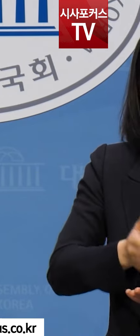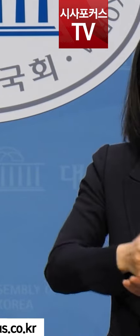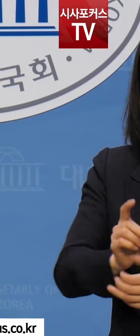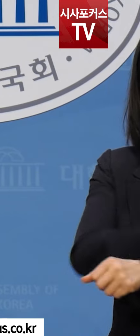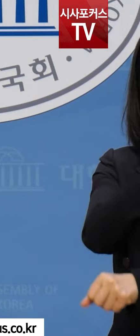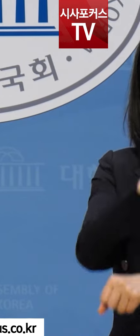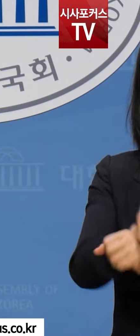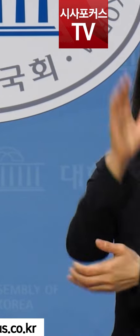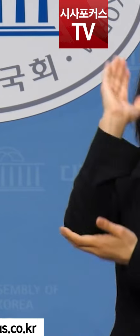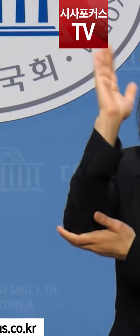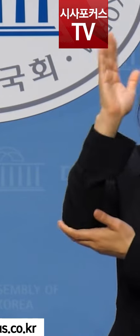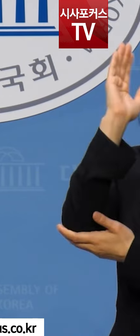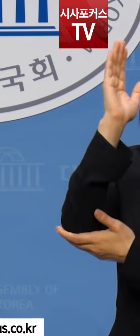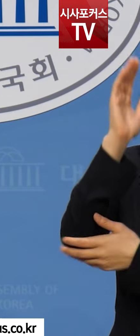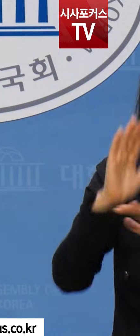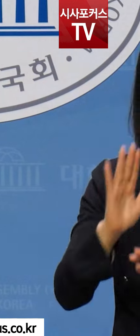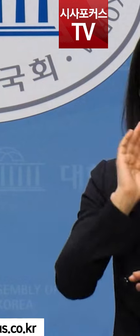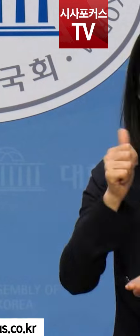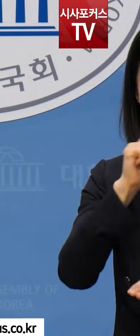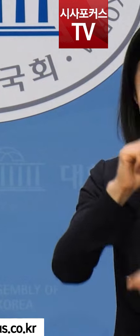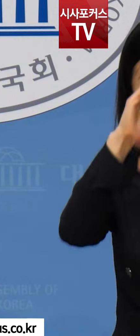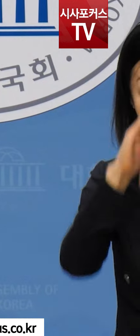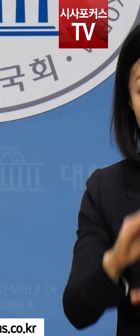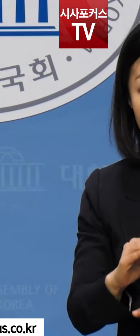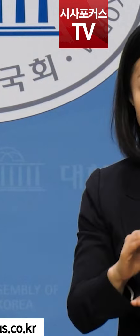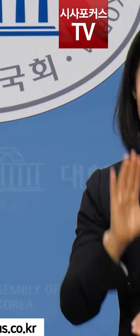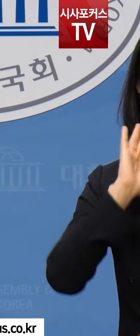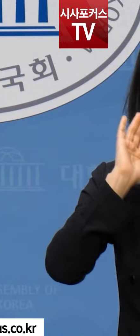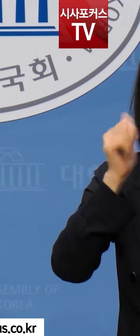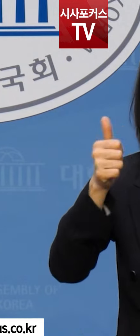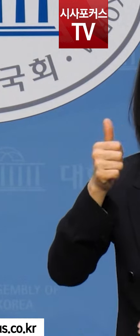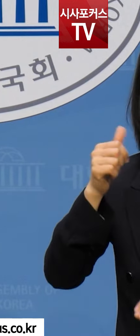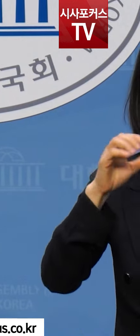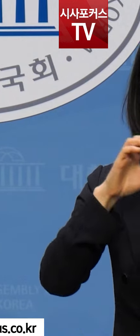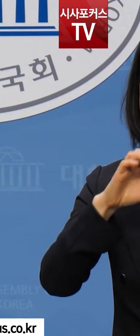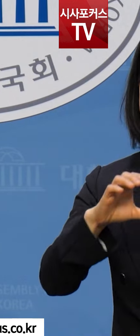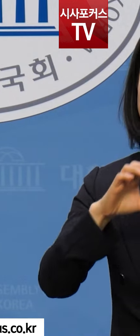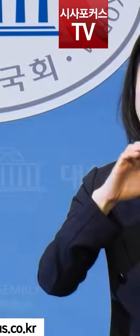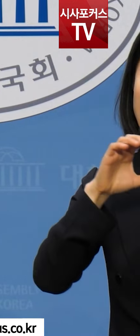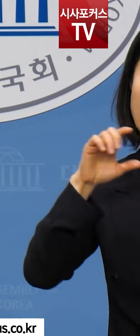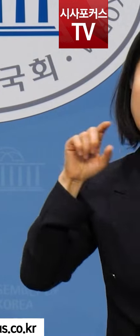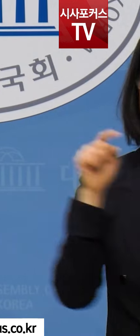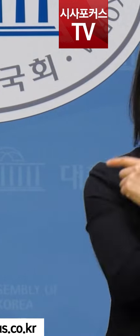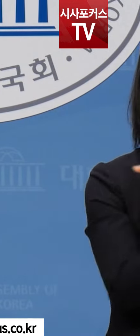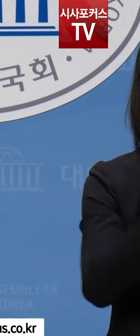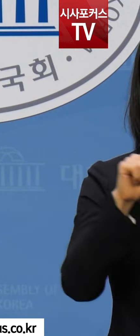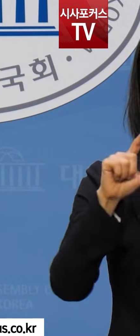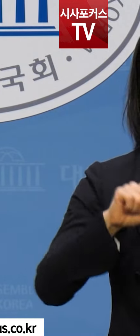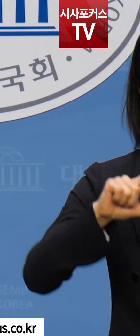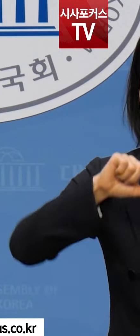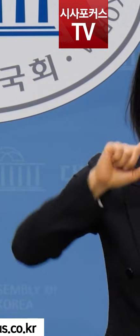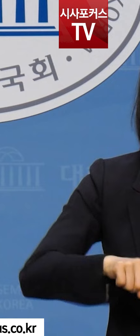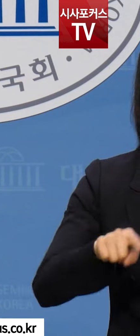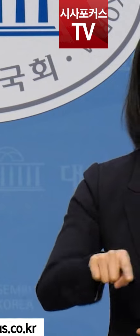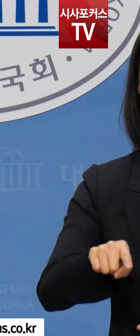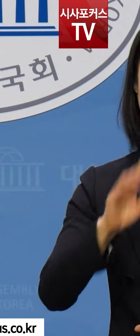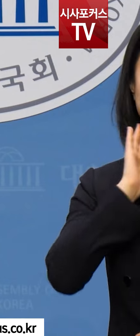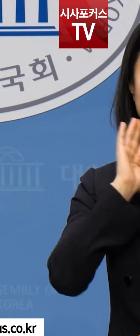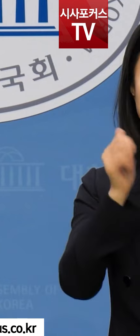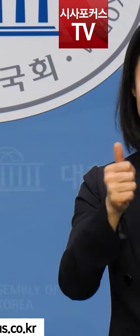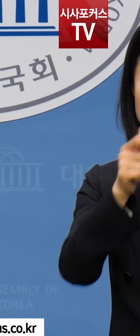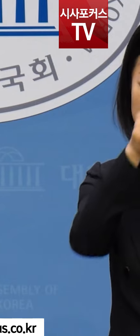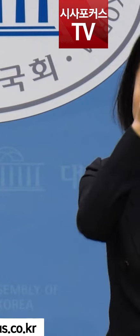가깝게 전달하는 오늘 담화는 윤석열 불통 정권의 모습 그대로입니다.